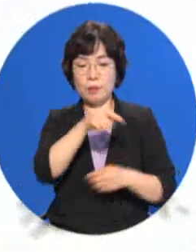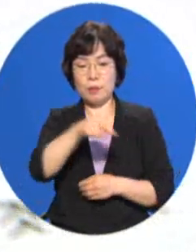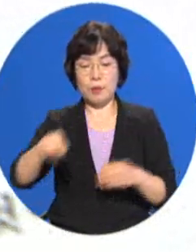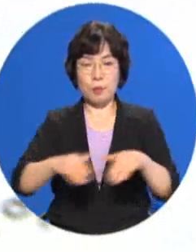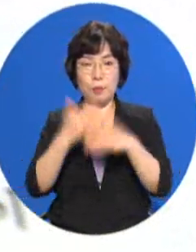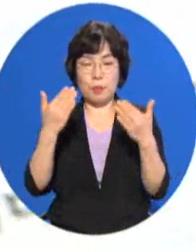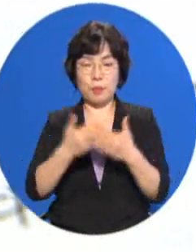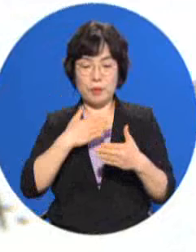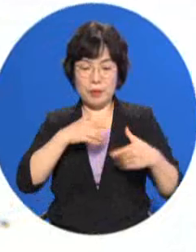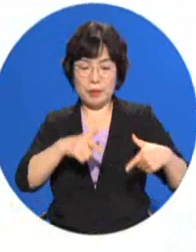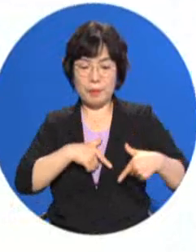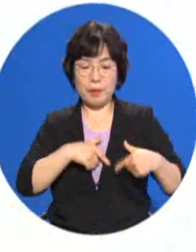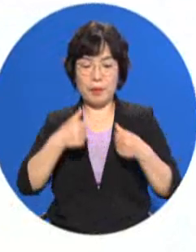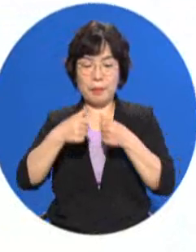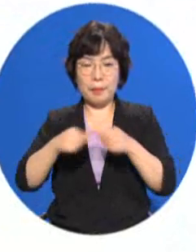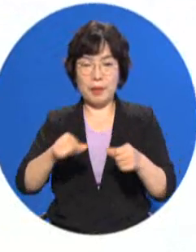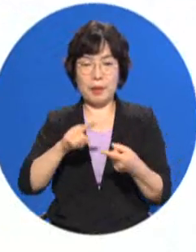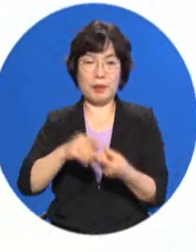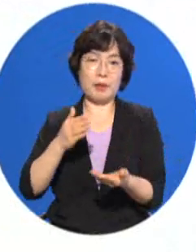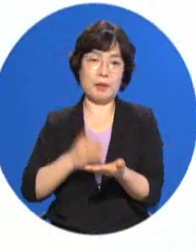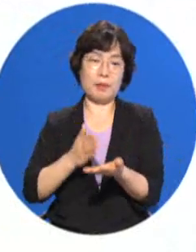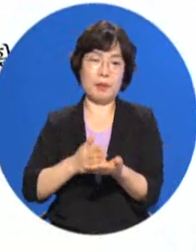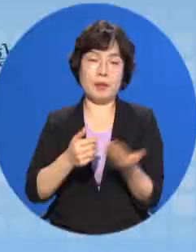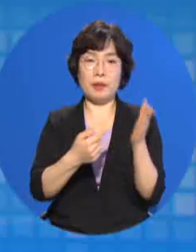자신의 명예를 훼손했다고 주장했습니다.